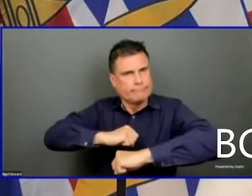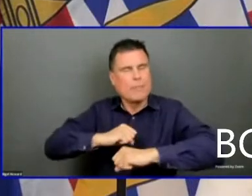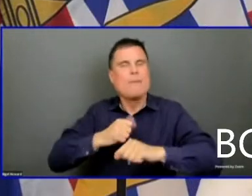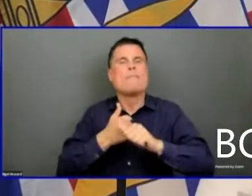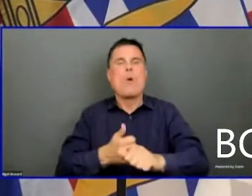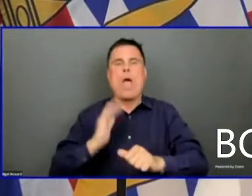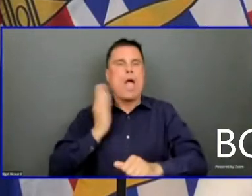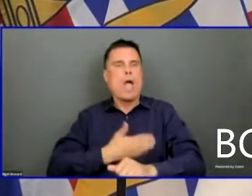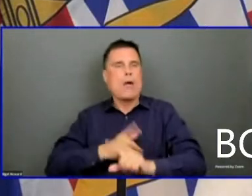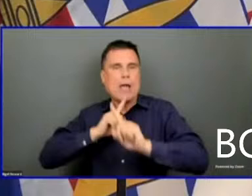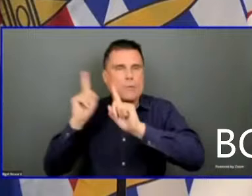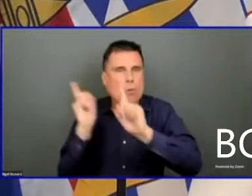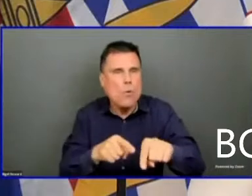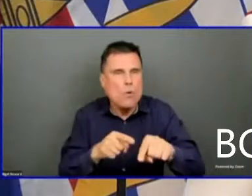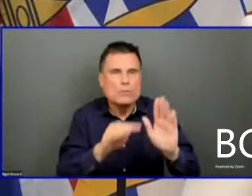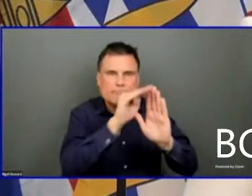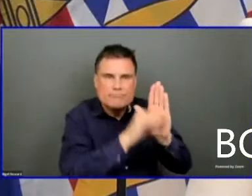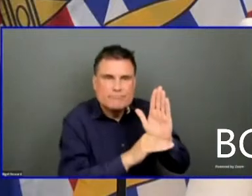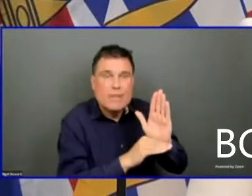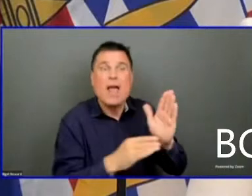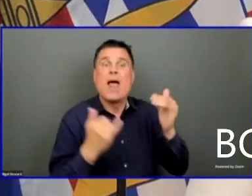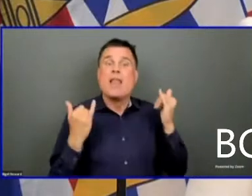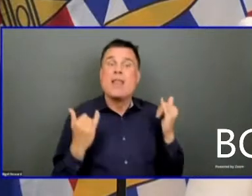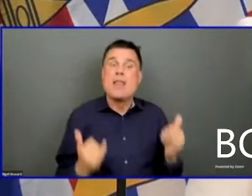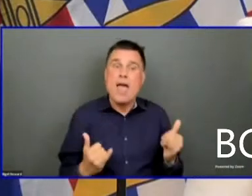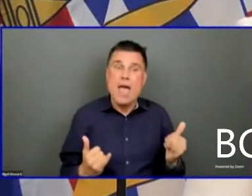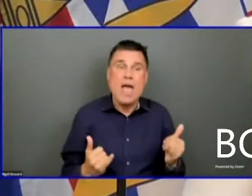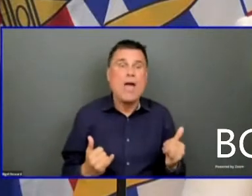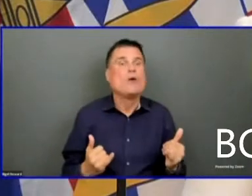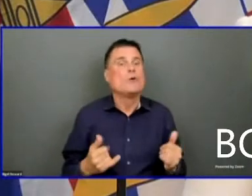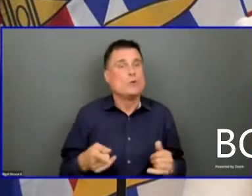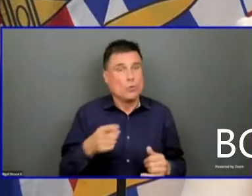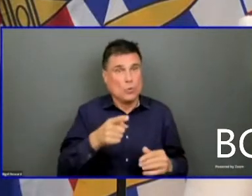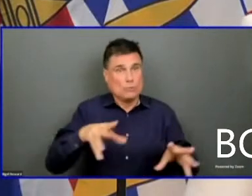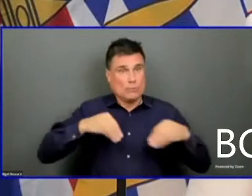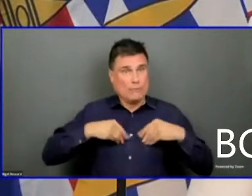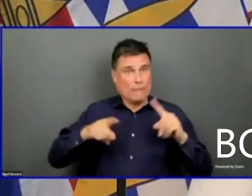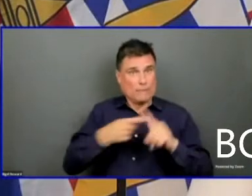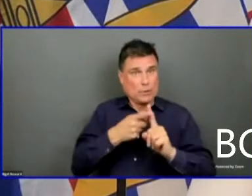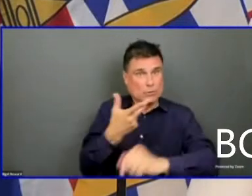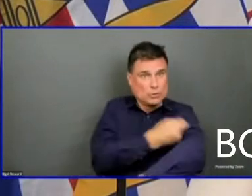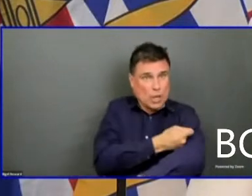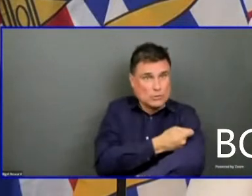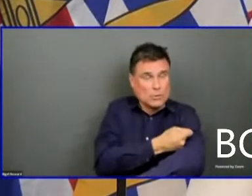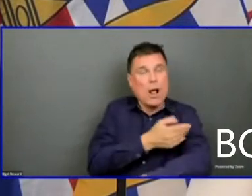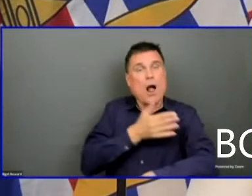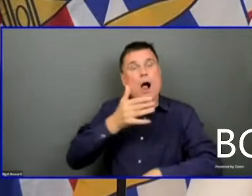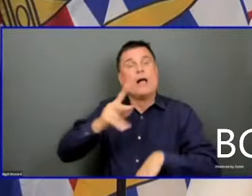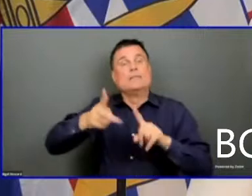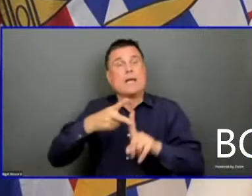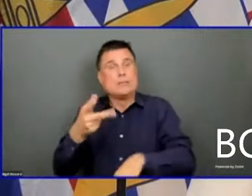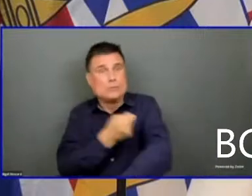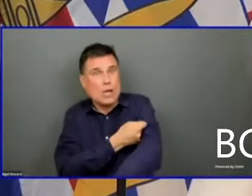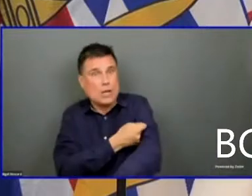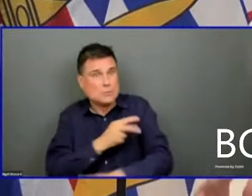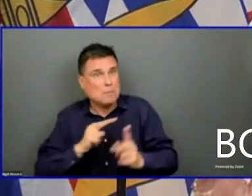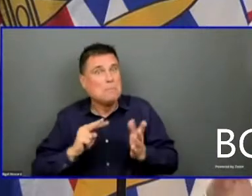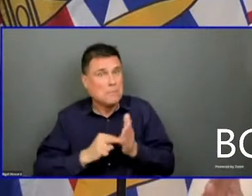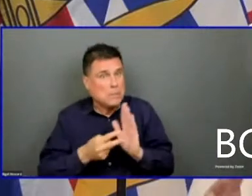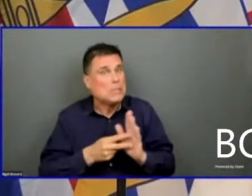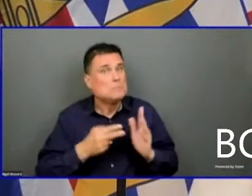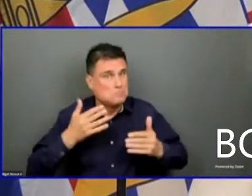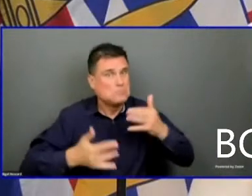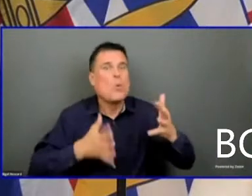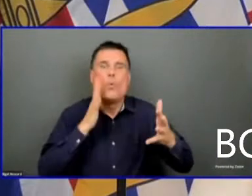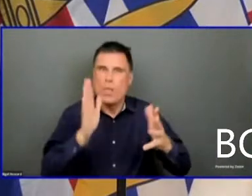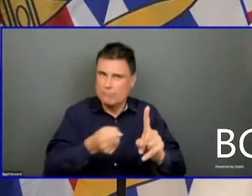所以呢，现在呢，随着疫苗的扩展呢，每个人都开始打了第一针了。所以这个呢，使得我们的生活